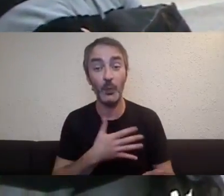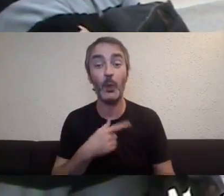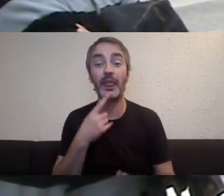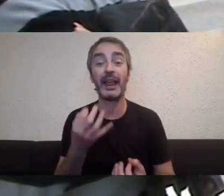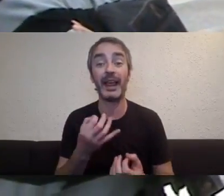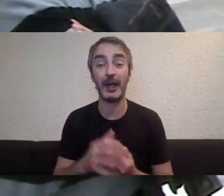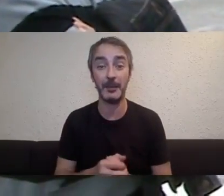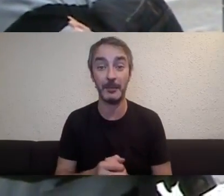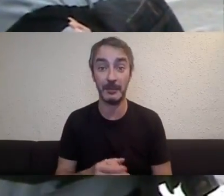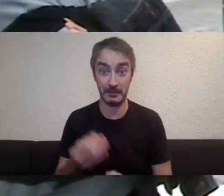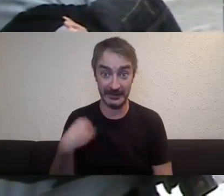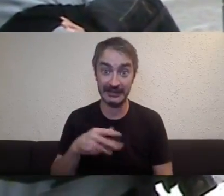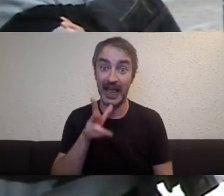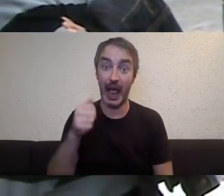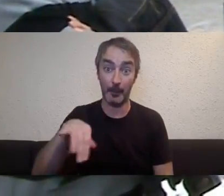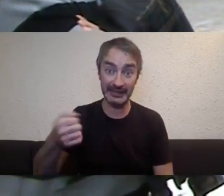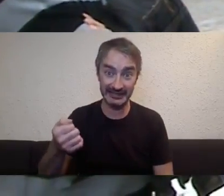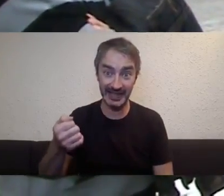Això comporta que al final doncs,